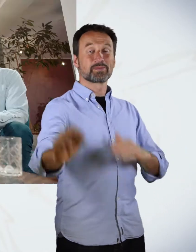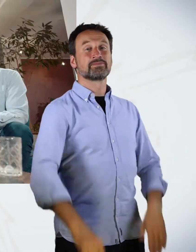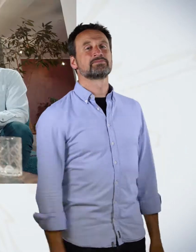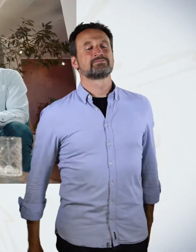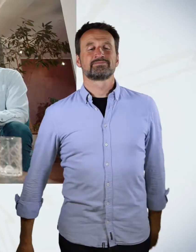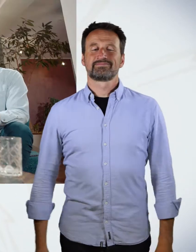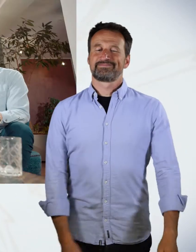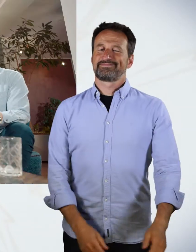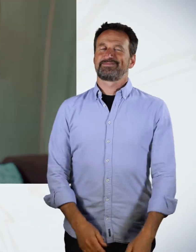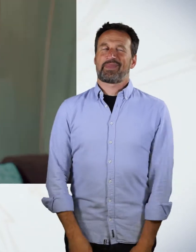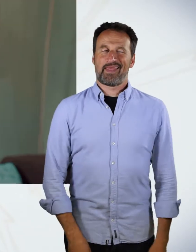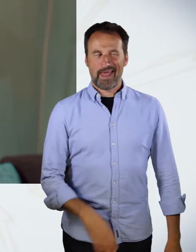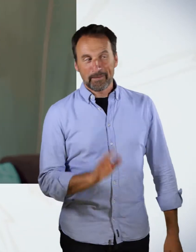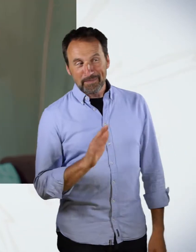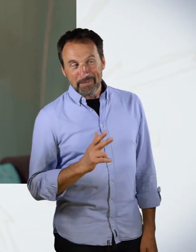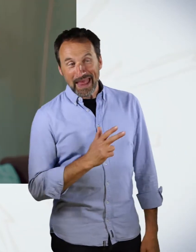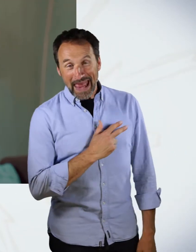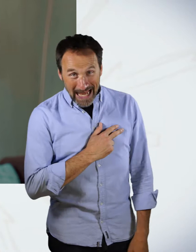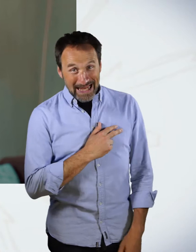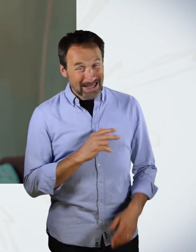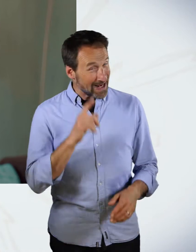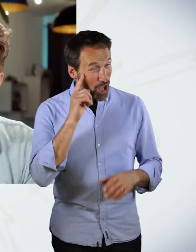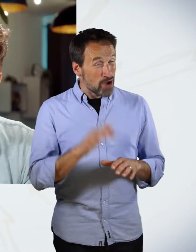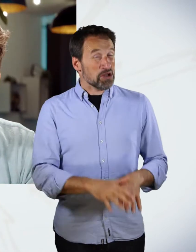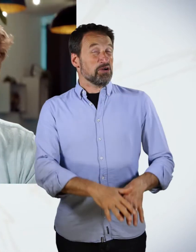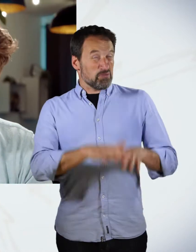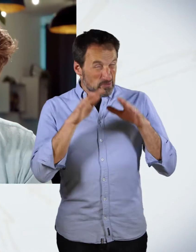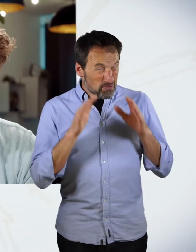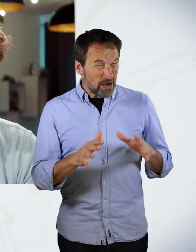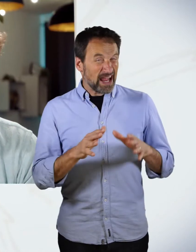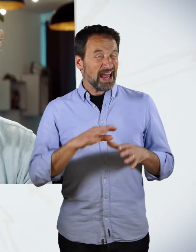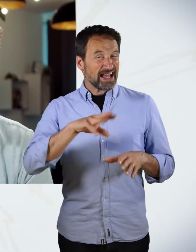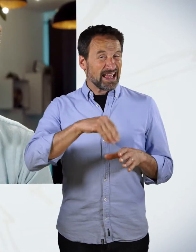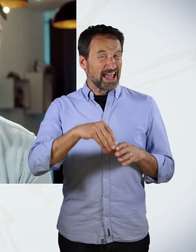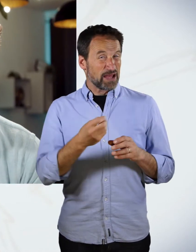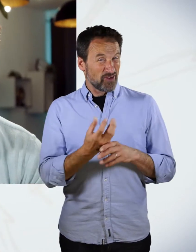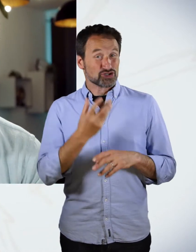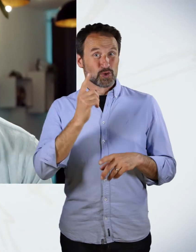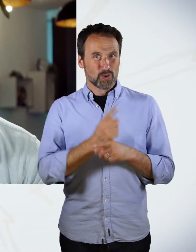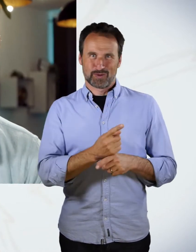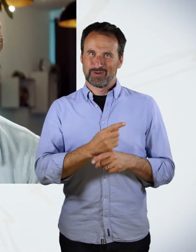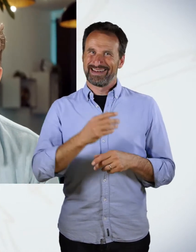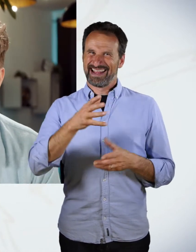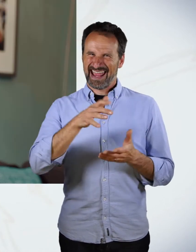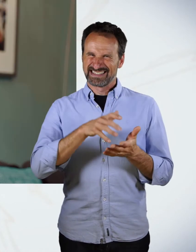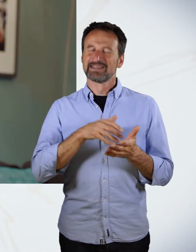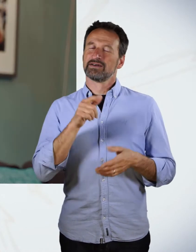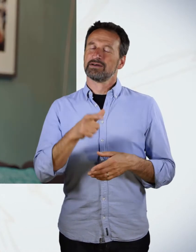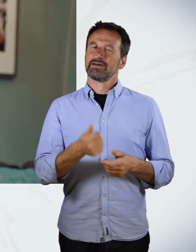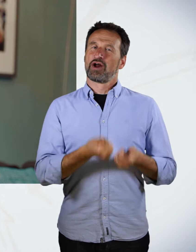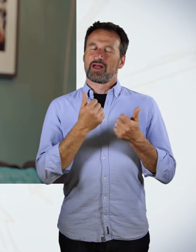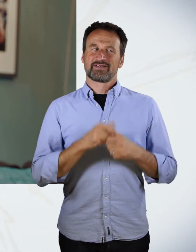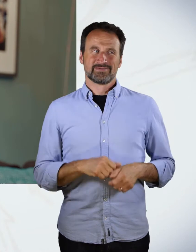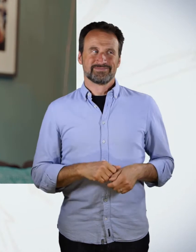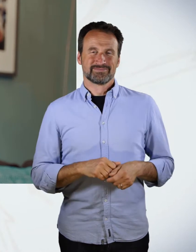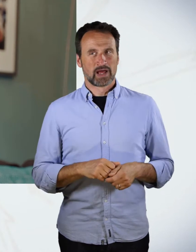Na, ganz ehrlich, ich glaube, der Berg an Creme Fraiche und Käse hat's gerettet. Ich würde sagen, das war auch das Einzige, was es hätte noch retten können. Also es war eine komplette